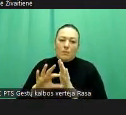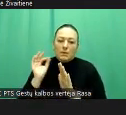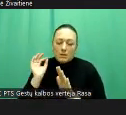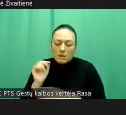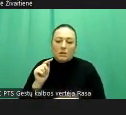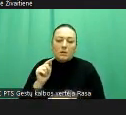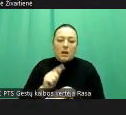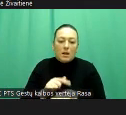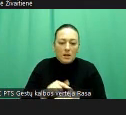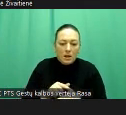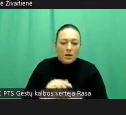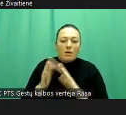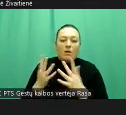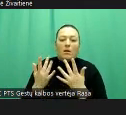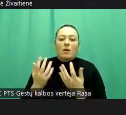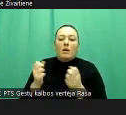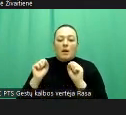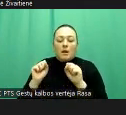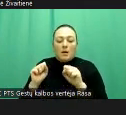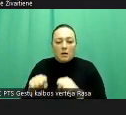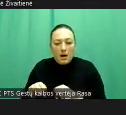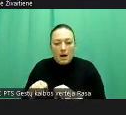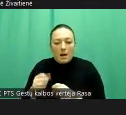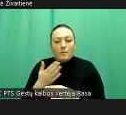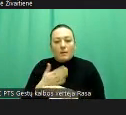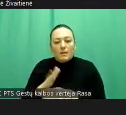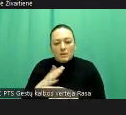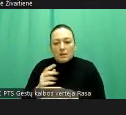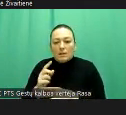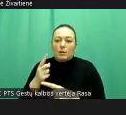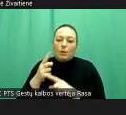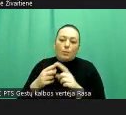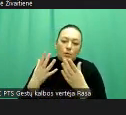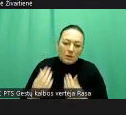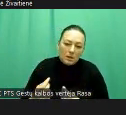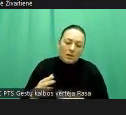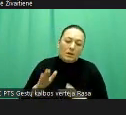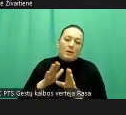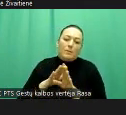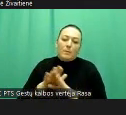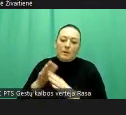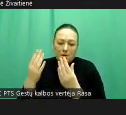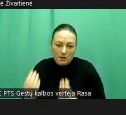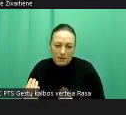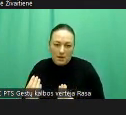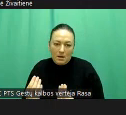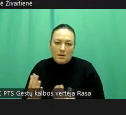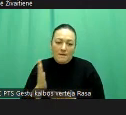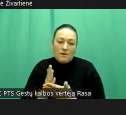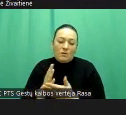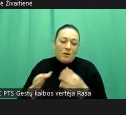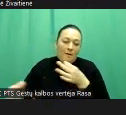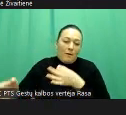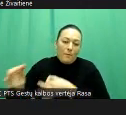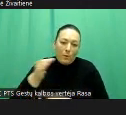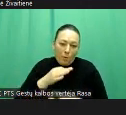laiko ir kaip galima skirti tam pusę dienos ar net visą dieną ar panašiai. Na, tokie projektai,